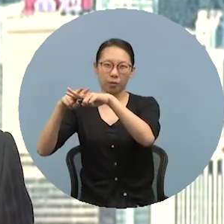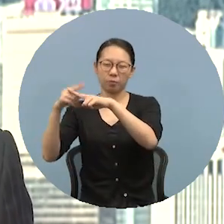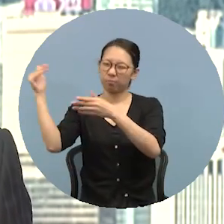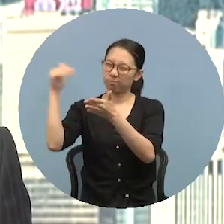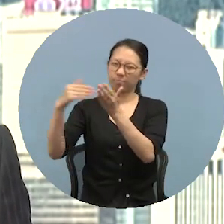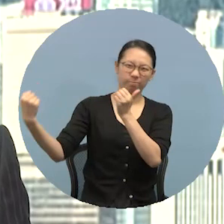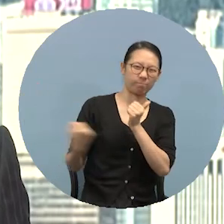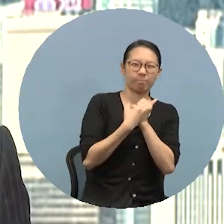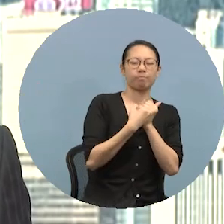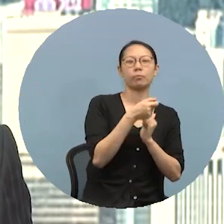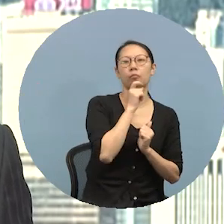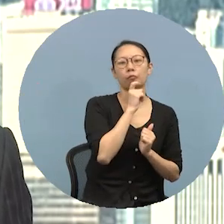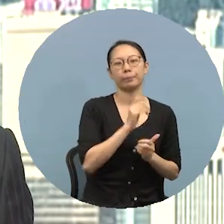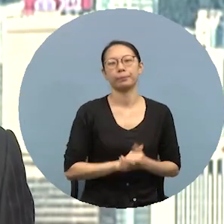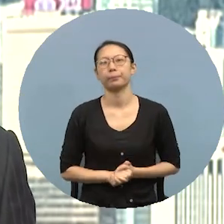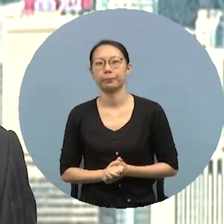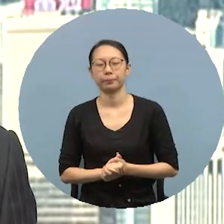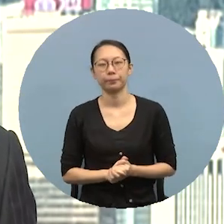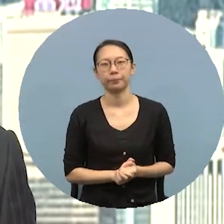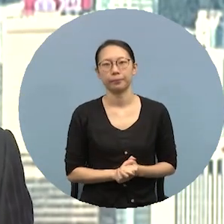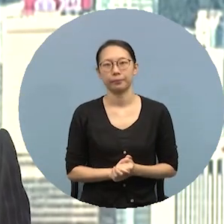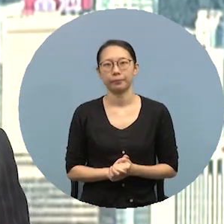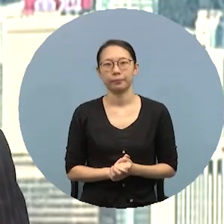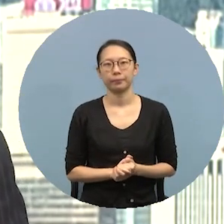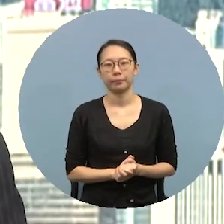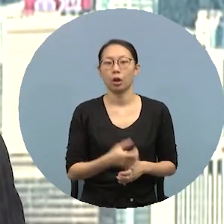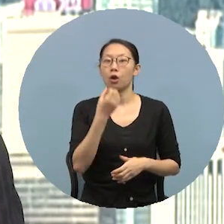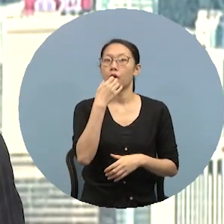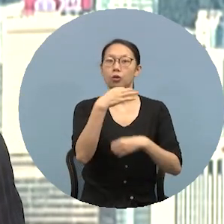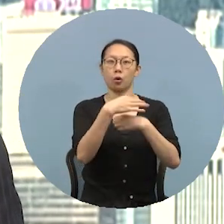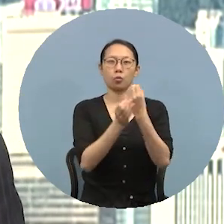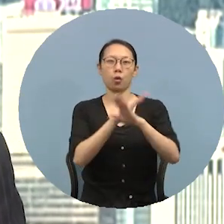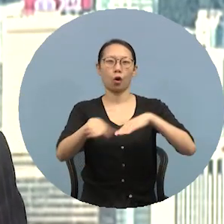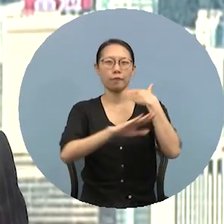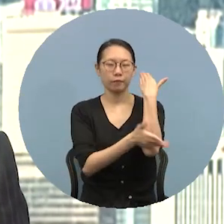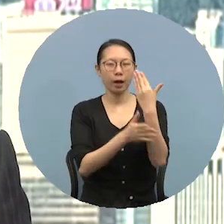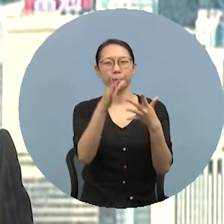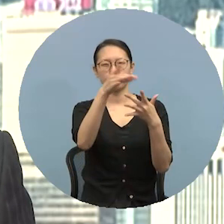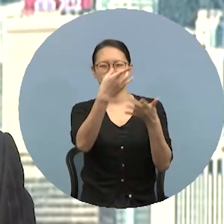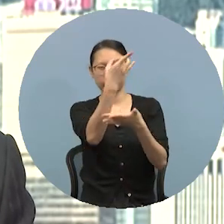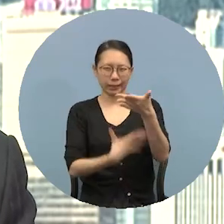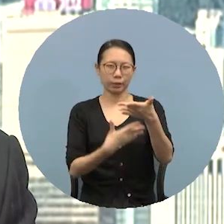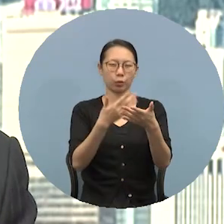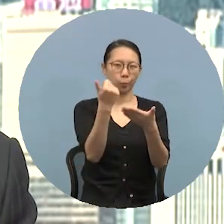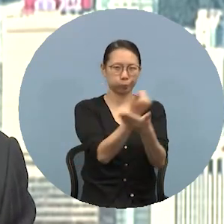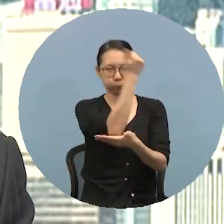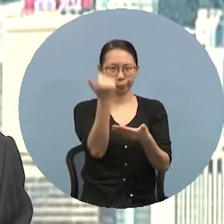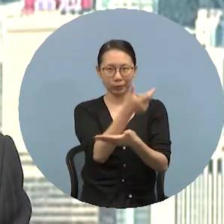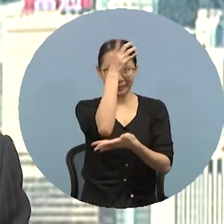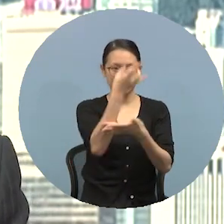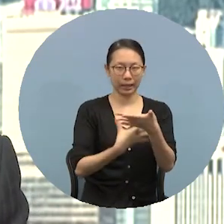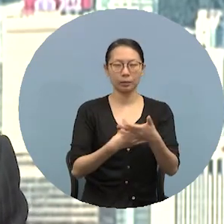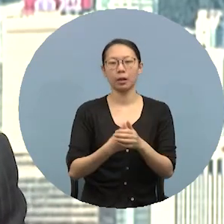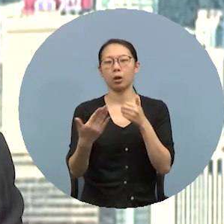盾，而香港國安法、完善選舉制度等等的措施，更加推動香港由